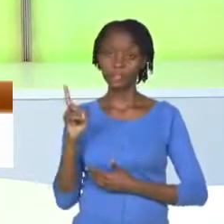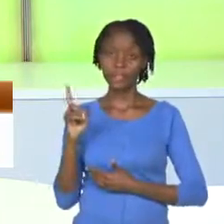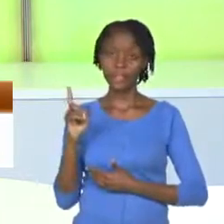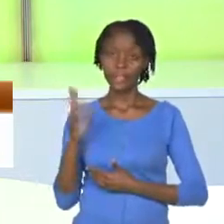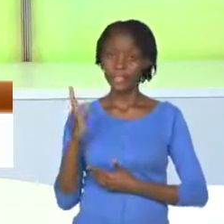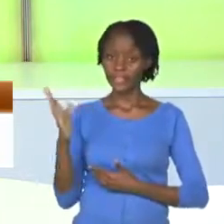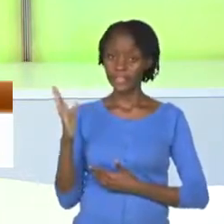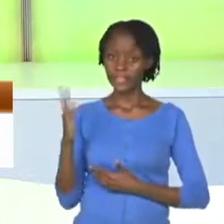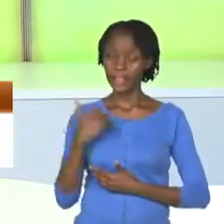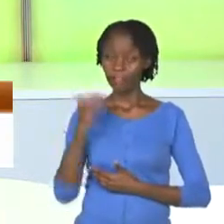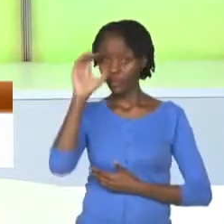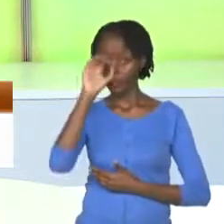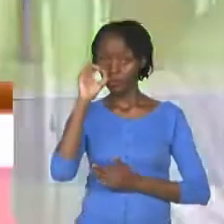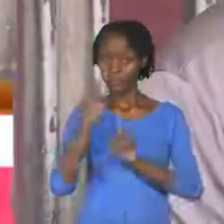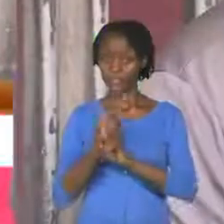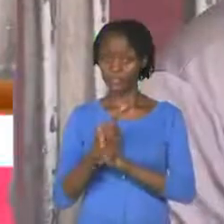na walikuwa na haya ya kusema.